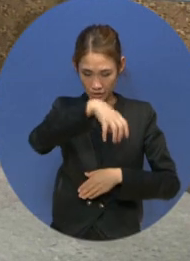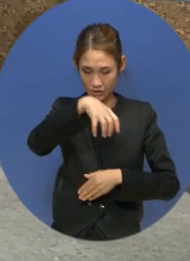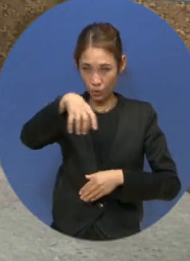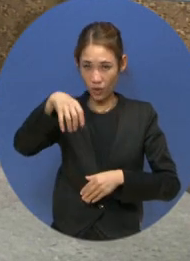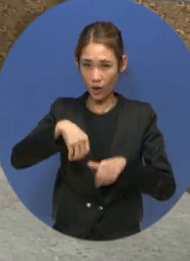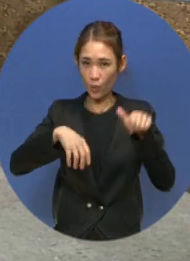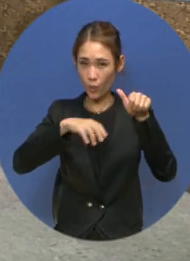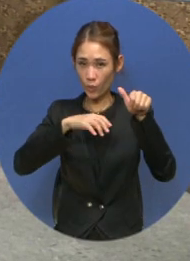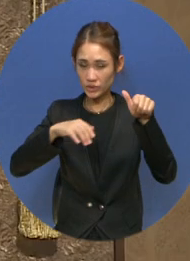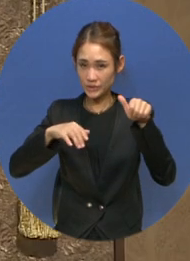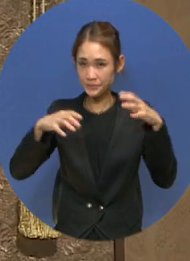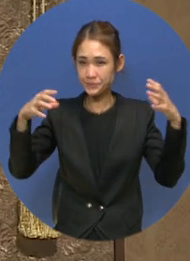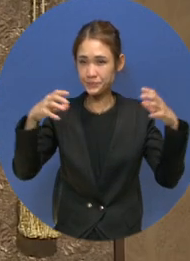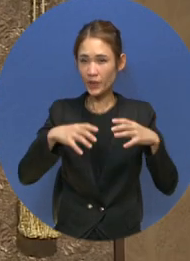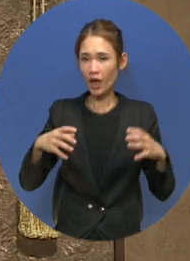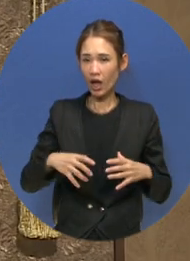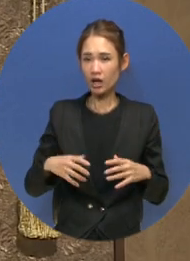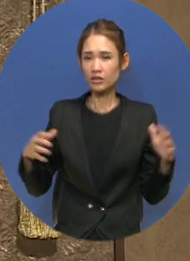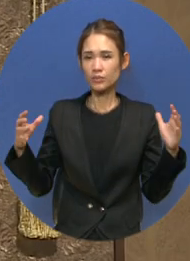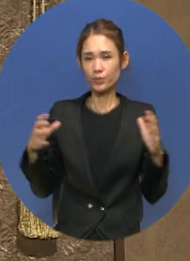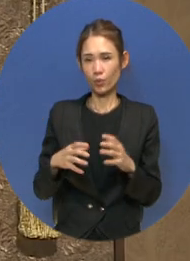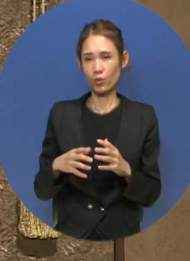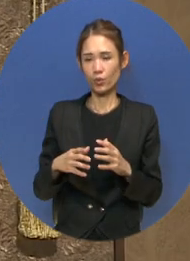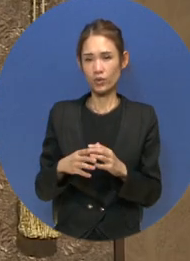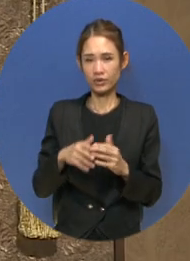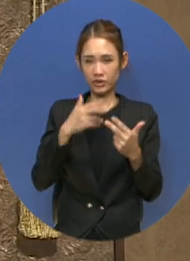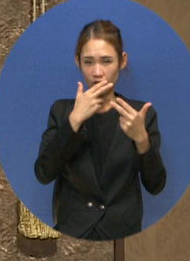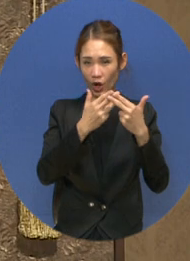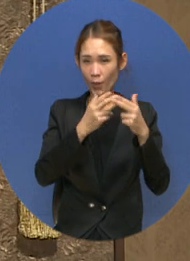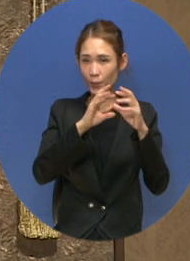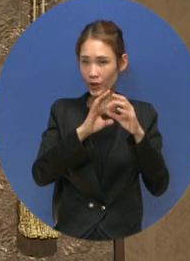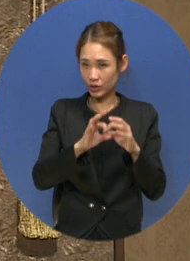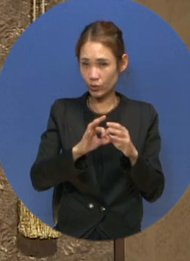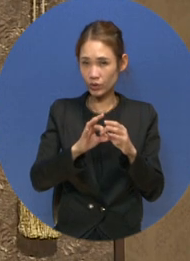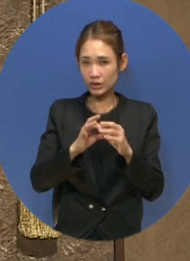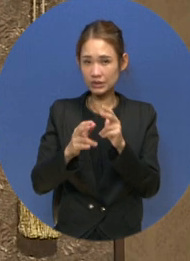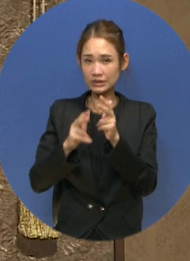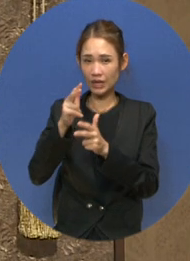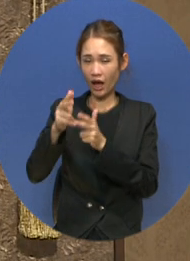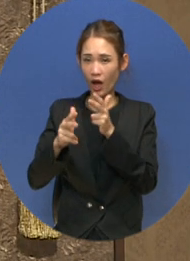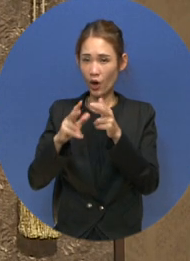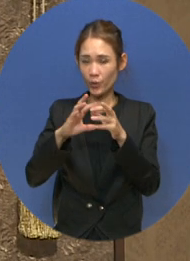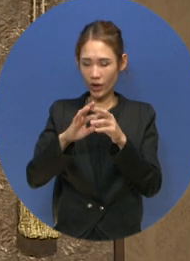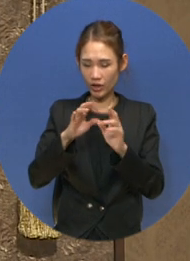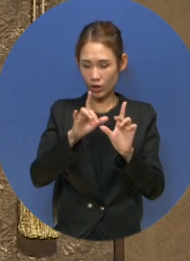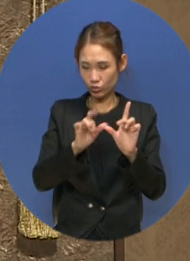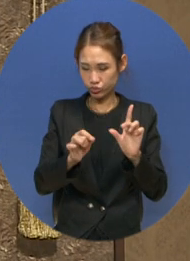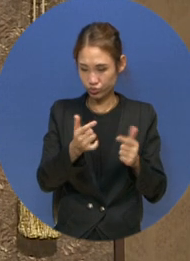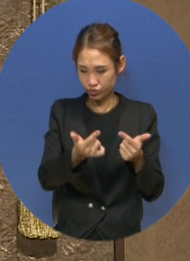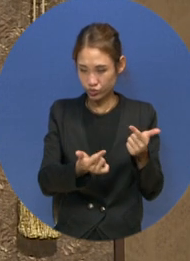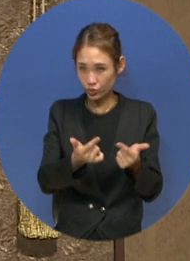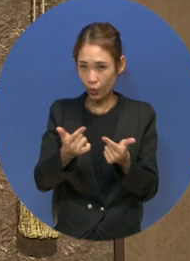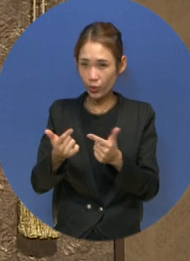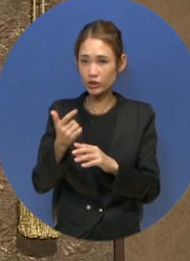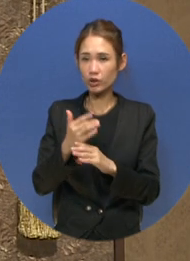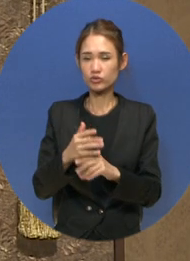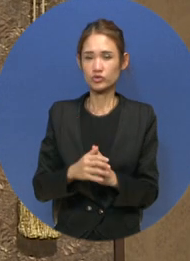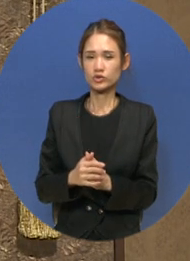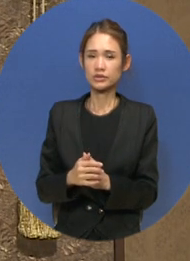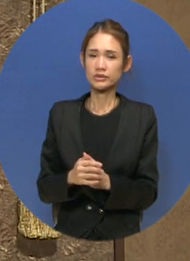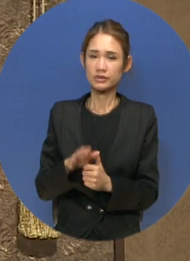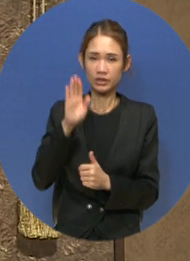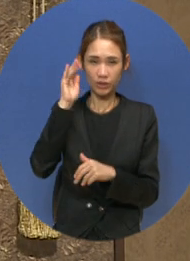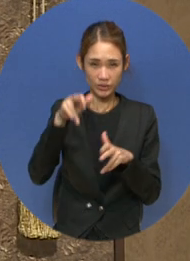장애인 복지관들이 협의하고 하고, 예. 네, 협회를 통해서 사업에 대한 부분을 조정하고 있고요. 네네. 이제는 그